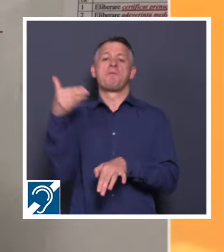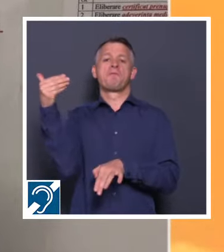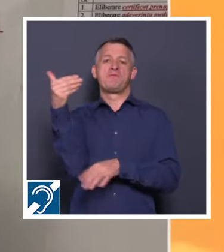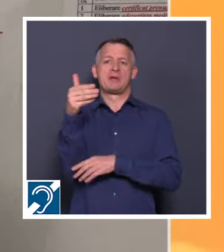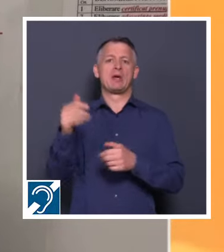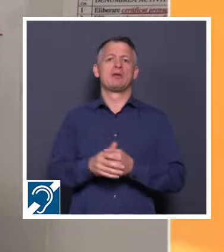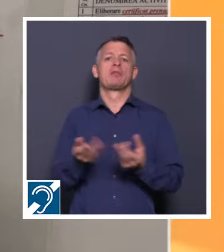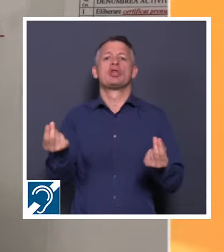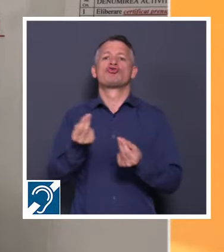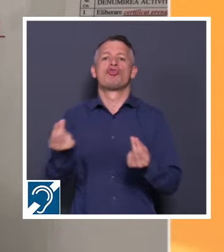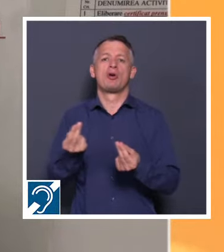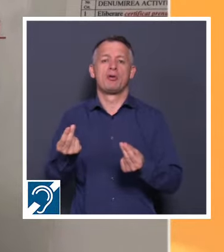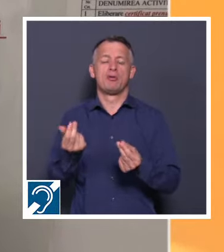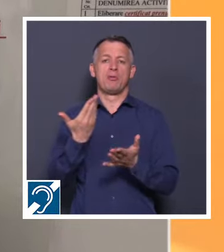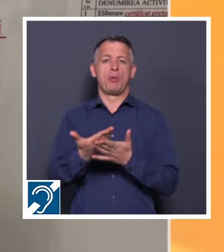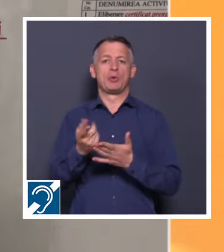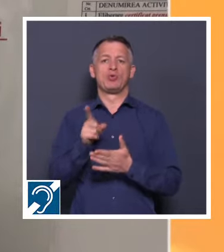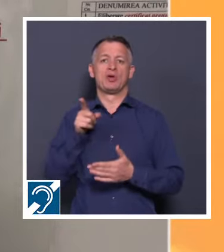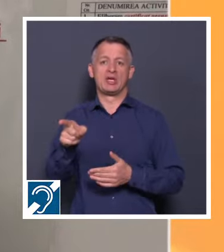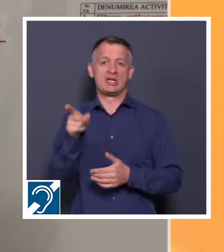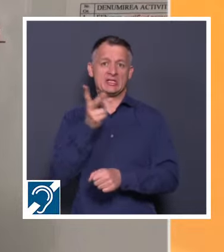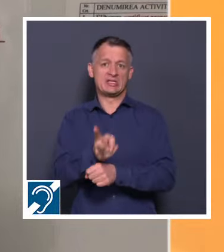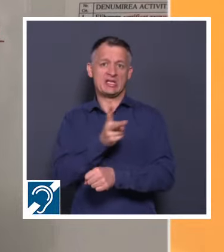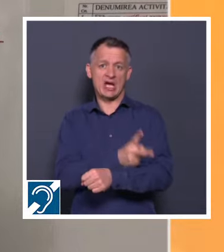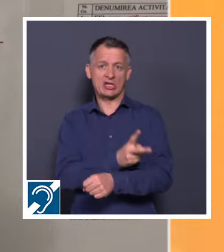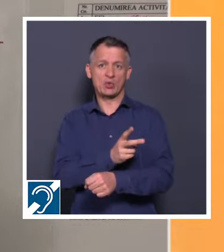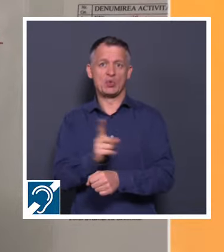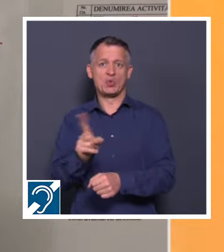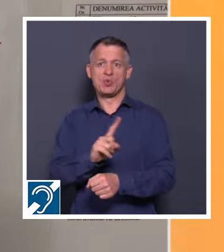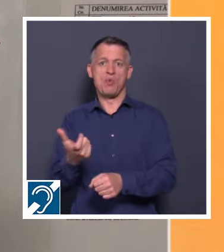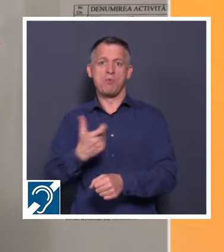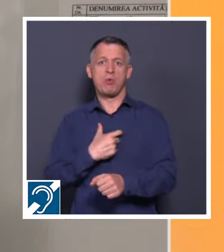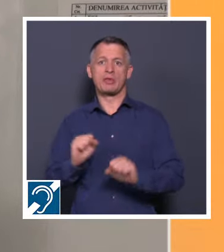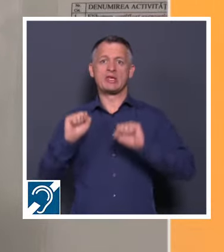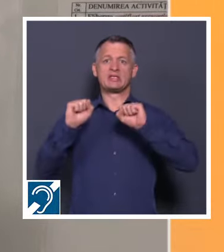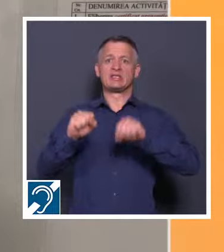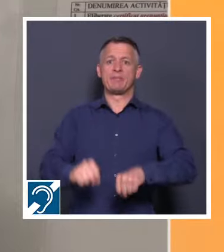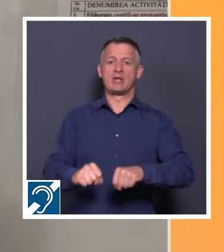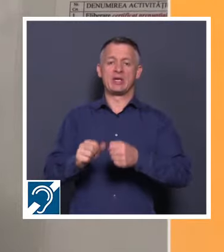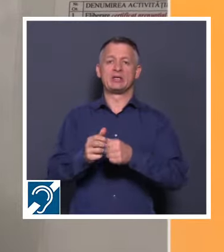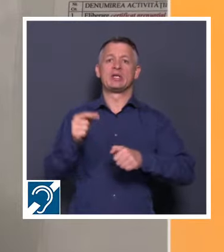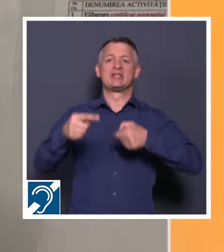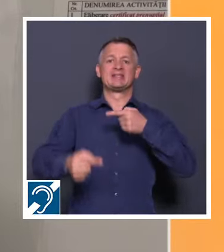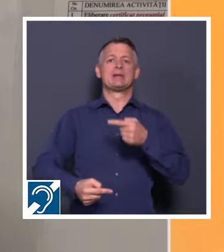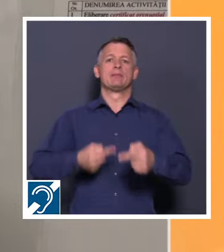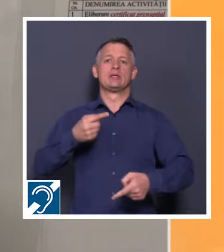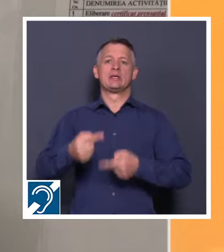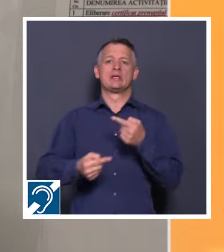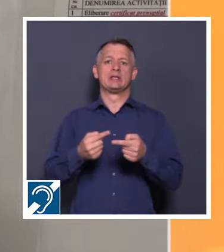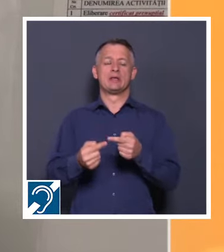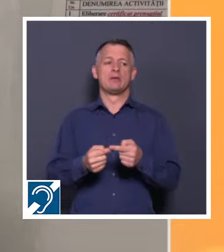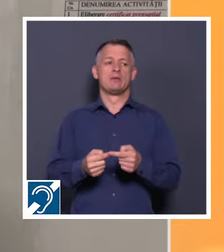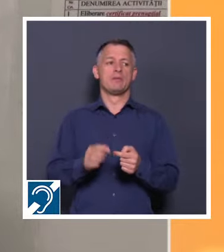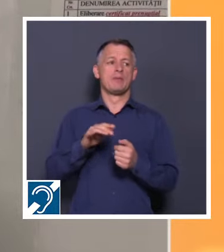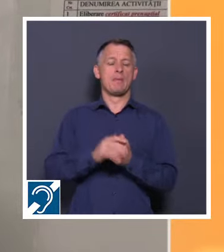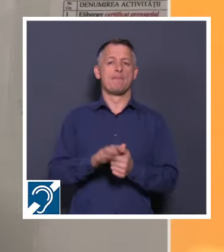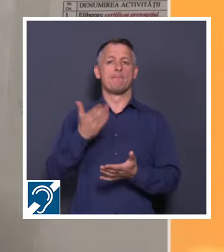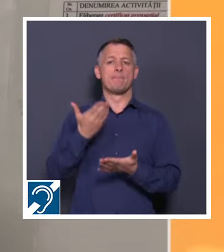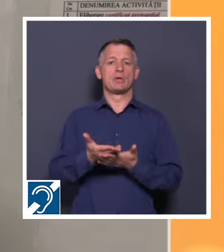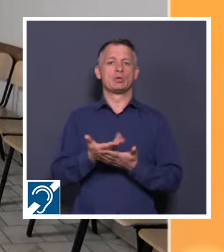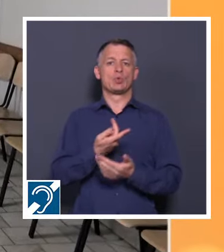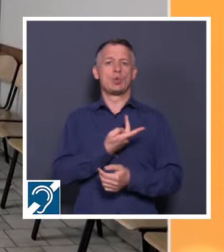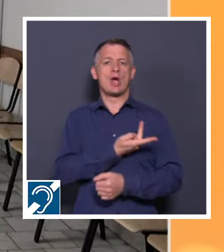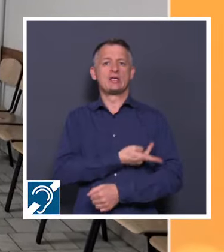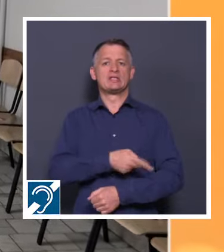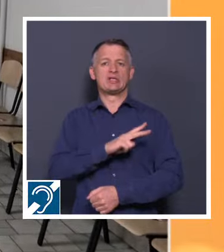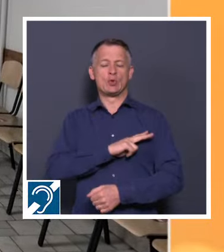De ce? Pentru că nu este în stare să stăpânească sistemul asigurărilor